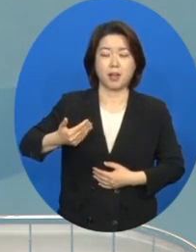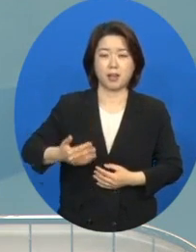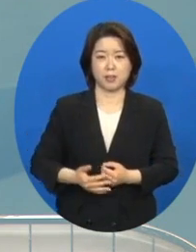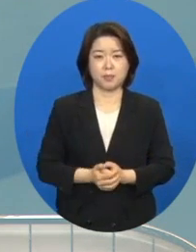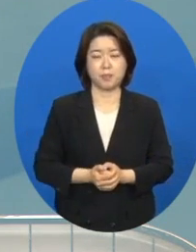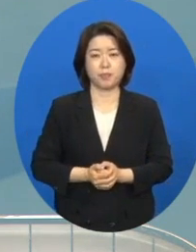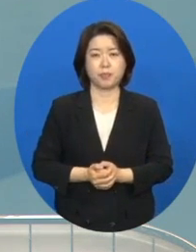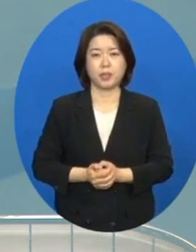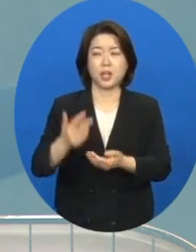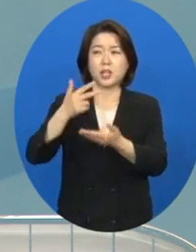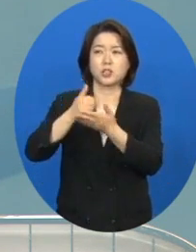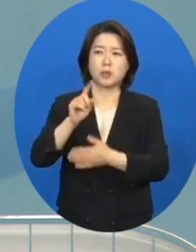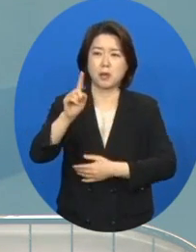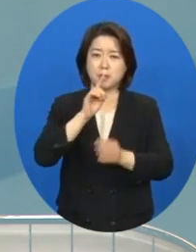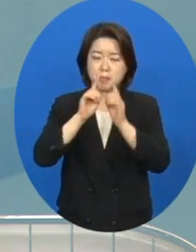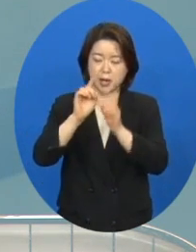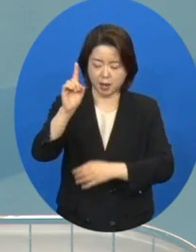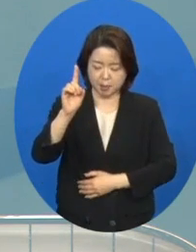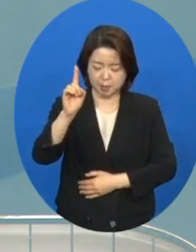그 주님의 한마디에